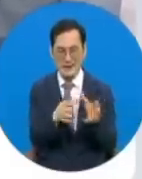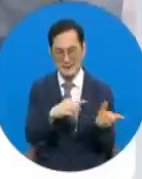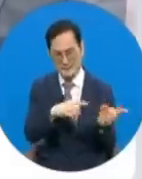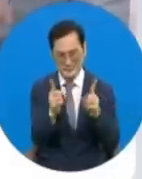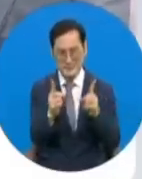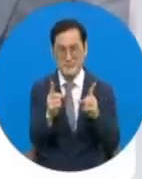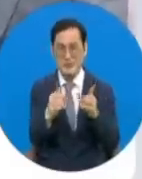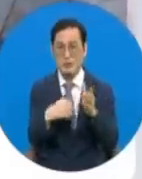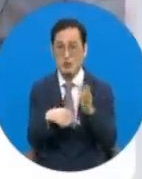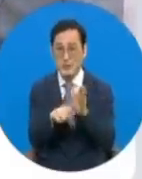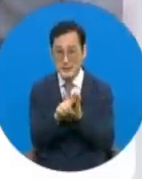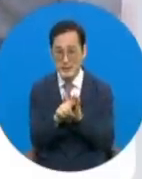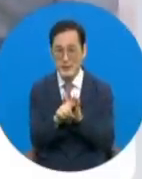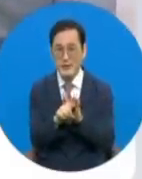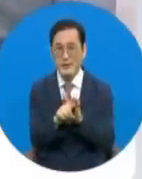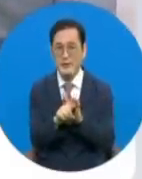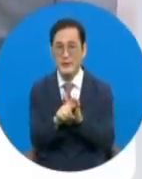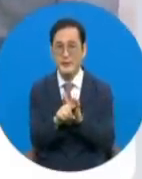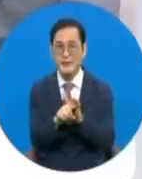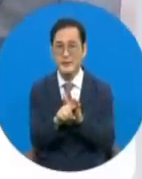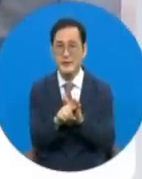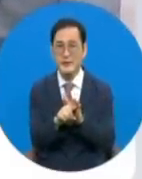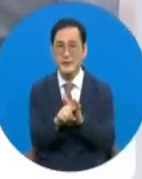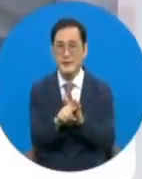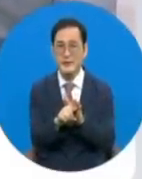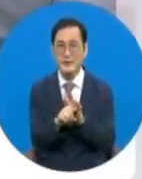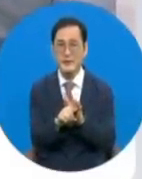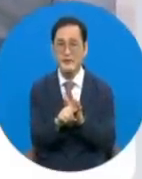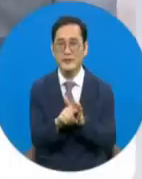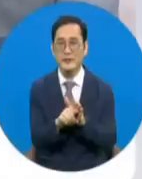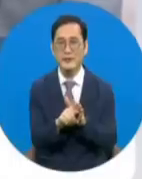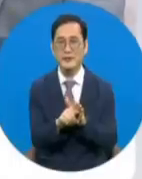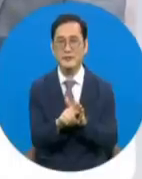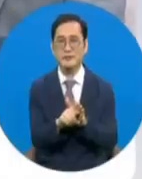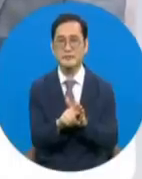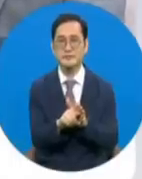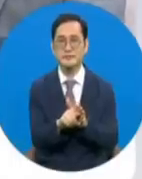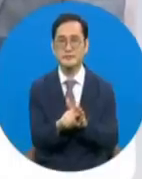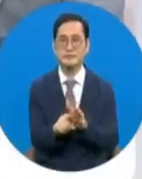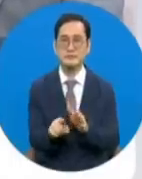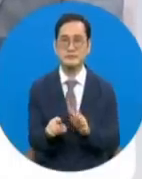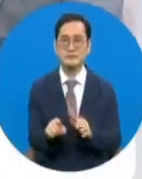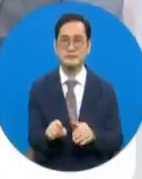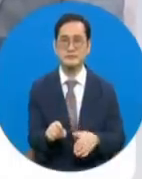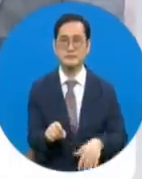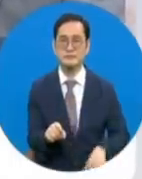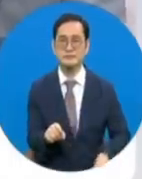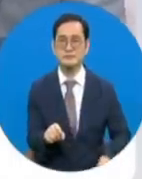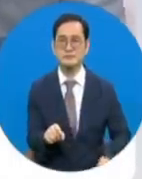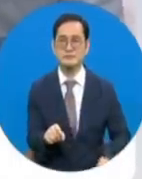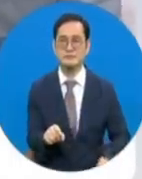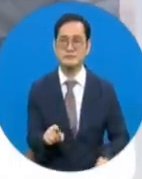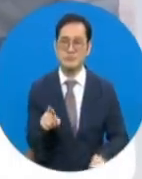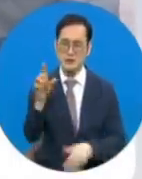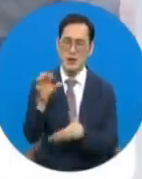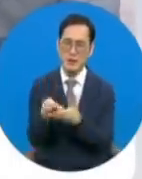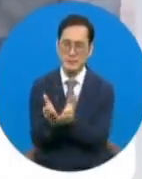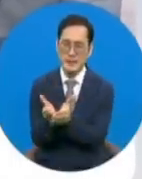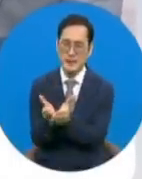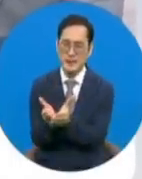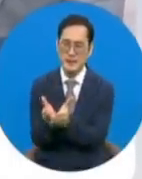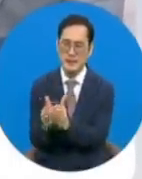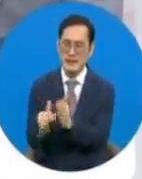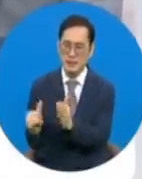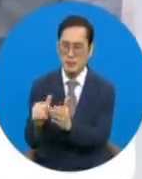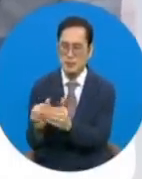오히려 예컨대 뭐 중국 대사를 만나는 것보다는 천안함 유족을 만나는 것이 더 우선시돼야 된다든지